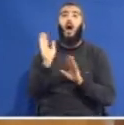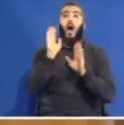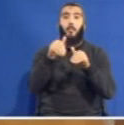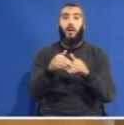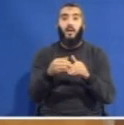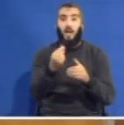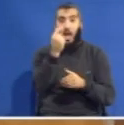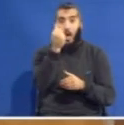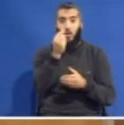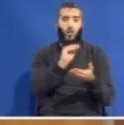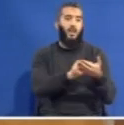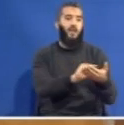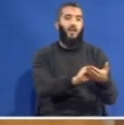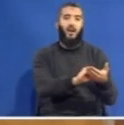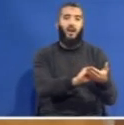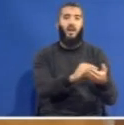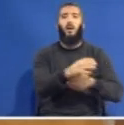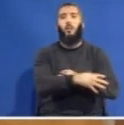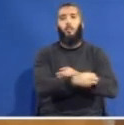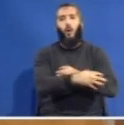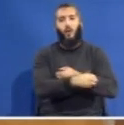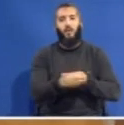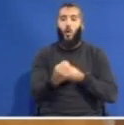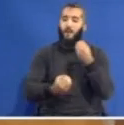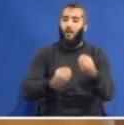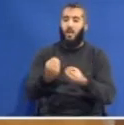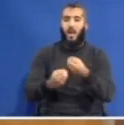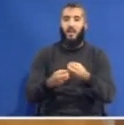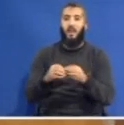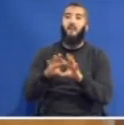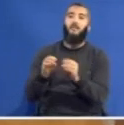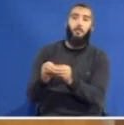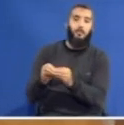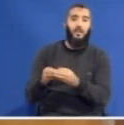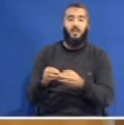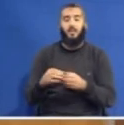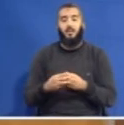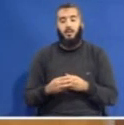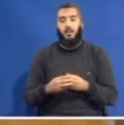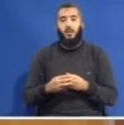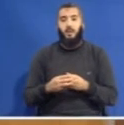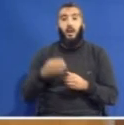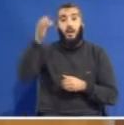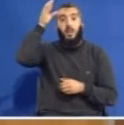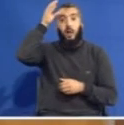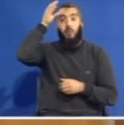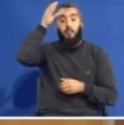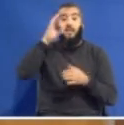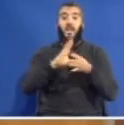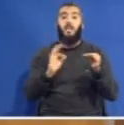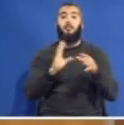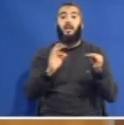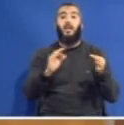ذوي القربى واليتامى إلى آخره. معناها المفسرون ماذا قالوا؟ قالوا على حبه في الضمير